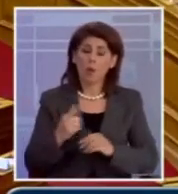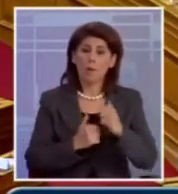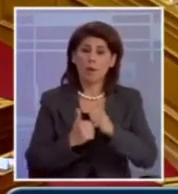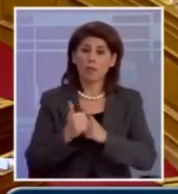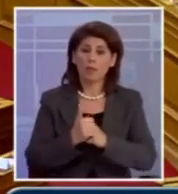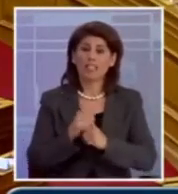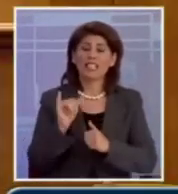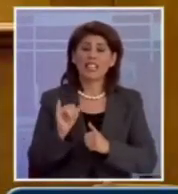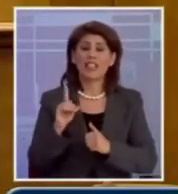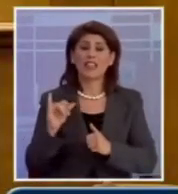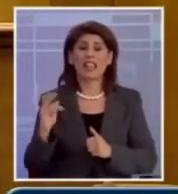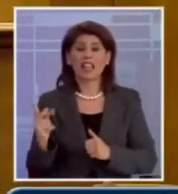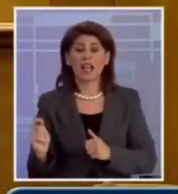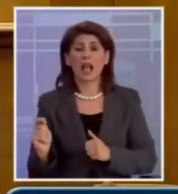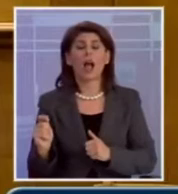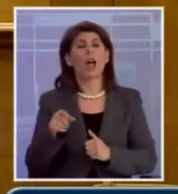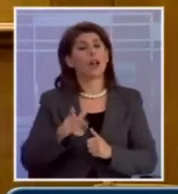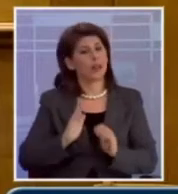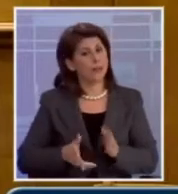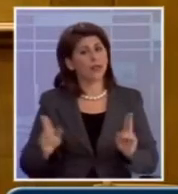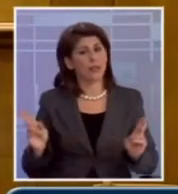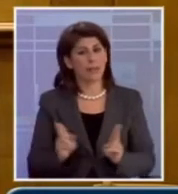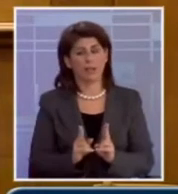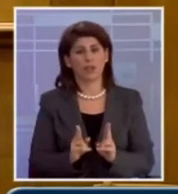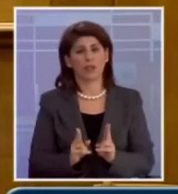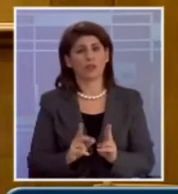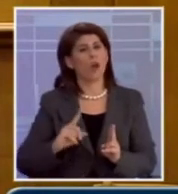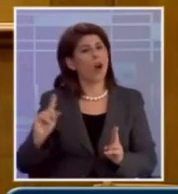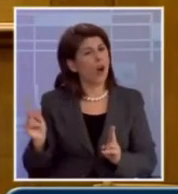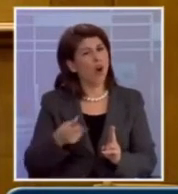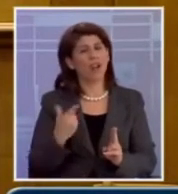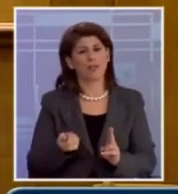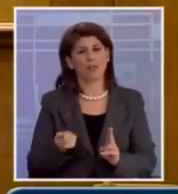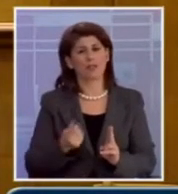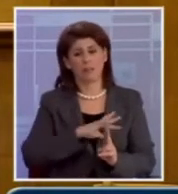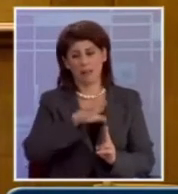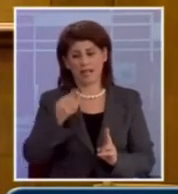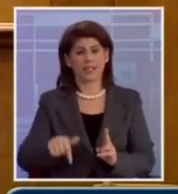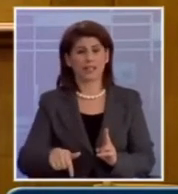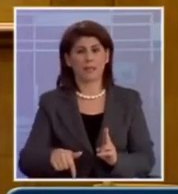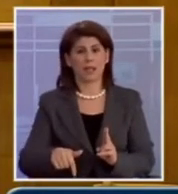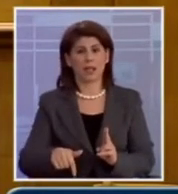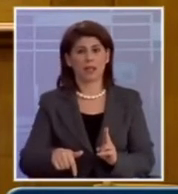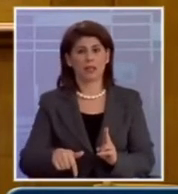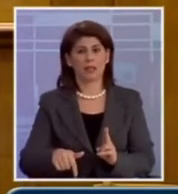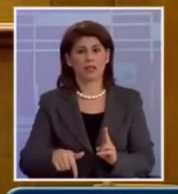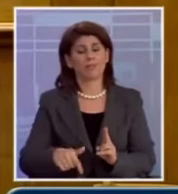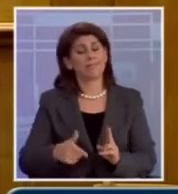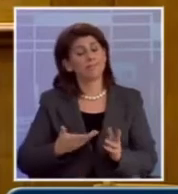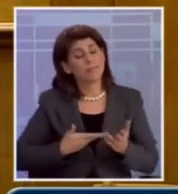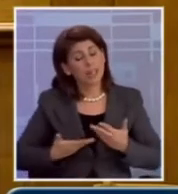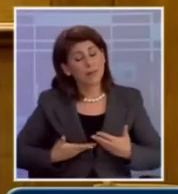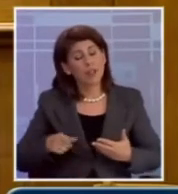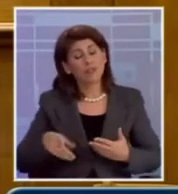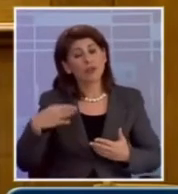της ΙΔΙΚΑ για να μπορέσουμε πραγματικά να περιορίσουμε όλα αυτά τα φαινόμενα που μέχρι σήμερα πληγώνουν, αν θέλετε, αυτόν